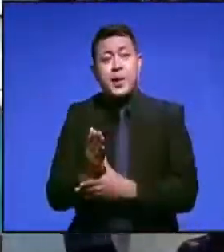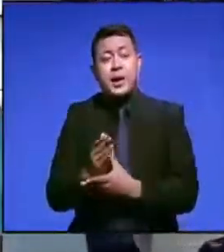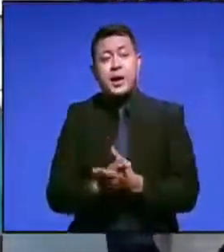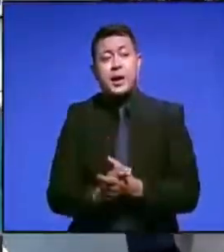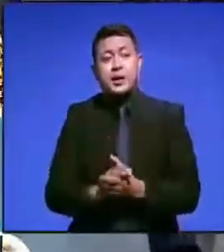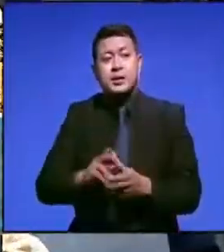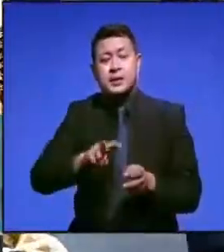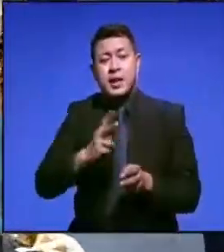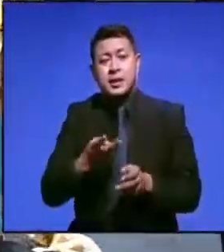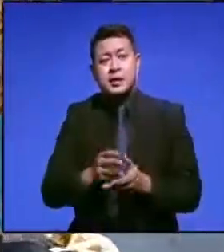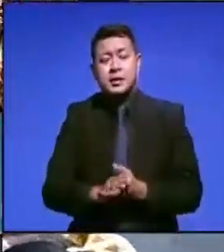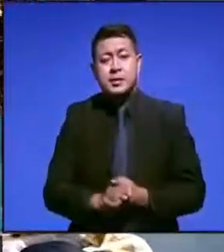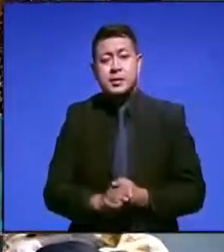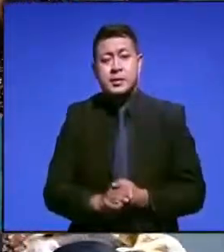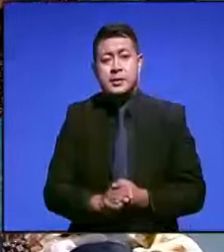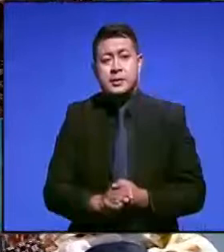mekanisme